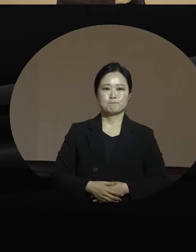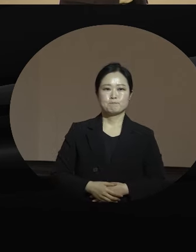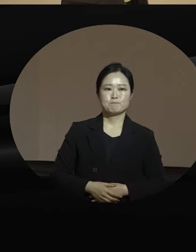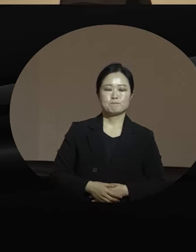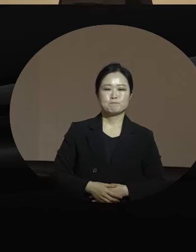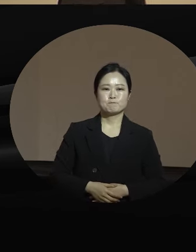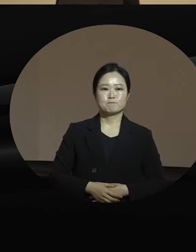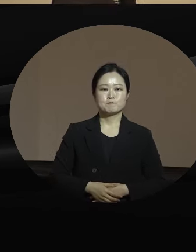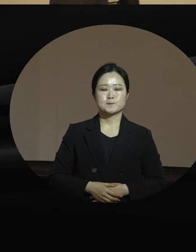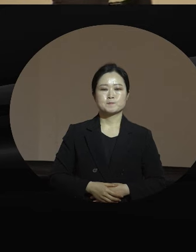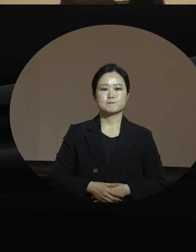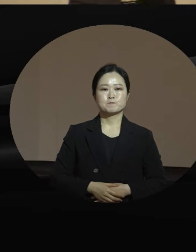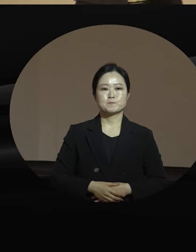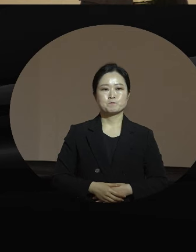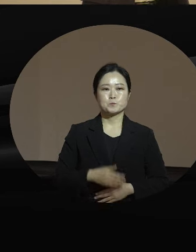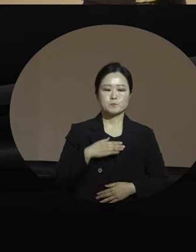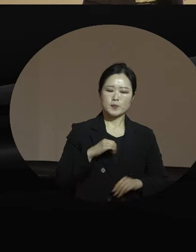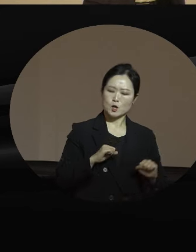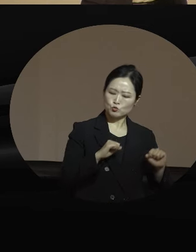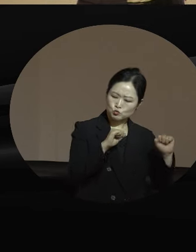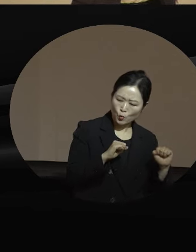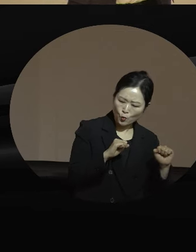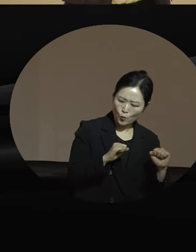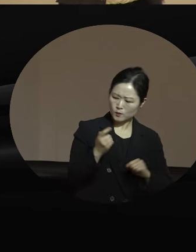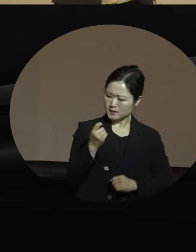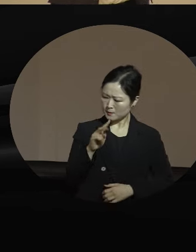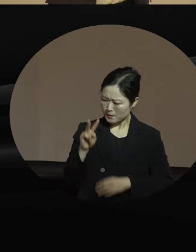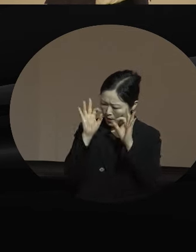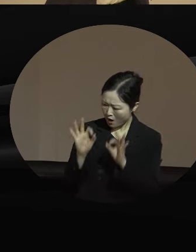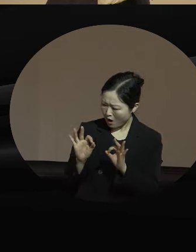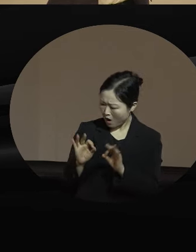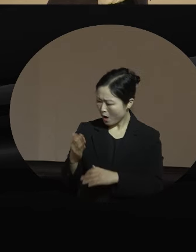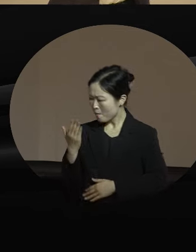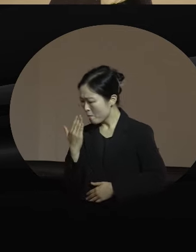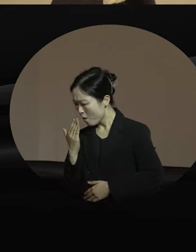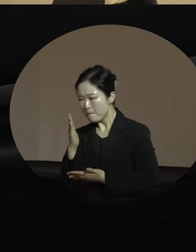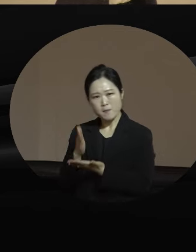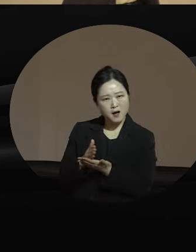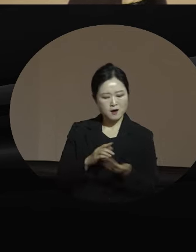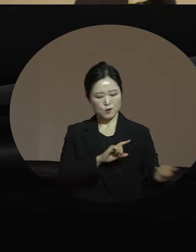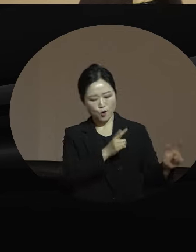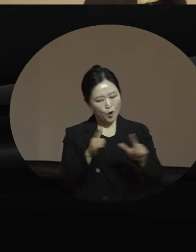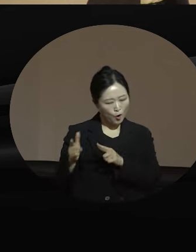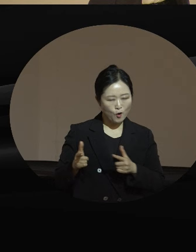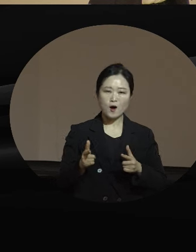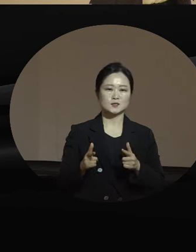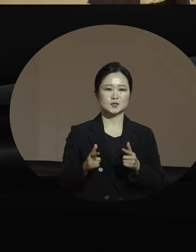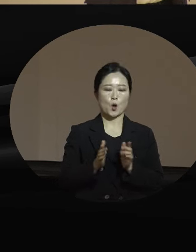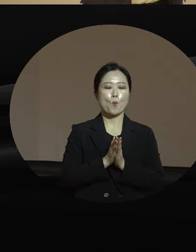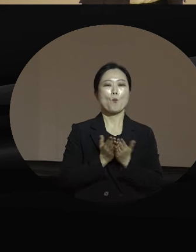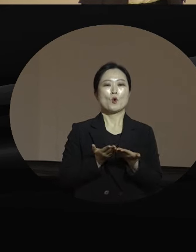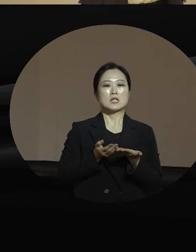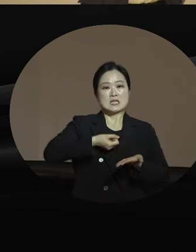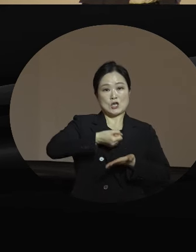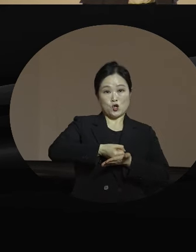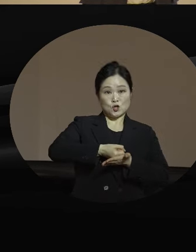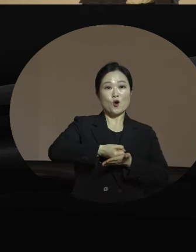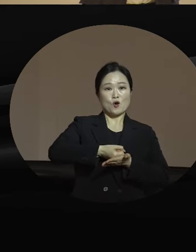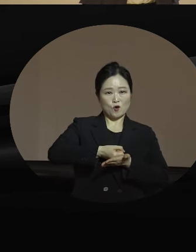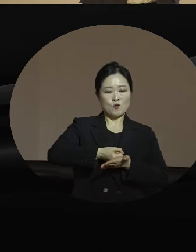머시멜로 테스트로 잘 알고 있는 것처럼 운동할까, TV 볼까, 먹을까, 말까, 뭐 이런 모든 것들, 애들하고 놀까, 공부할까 하는 이 모든